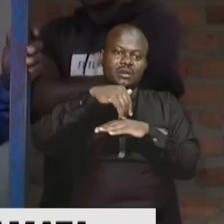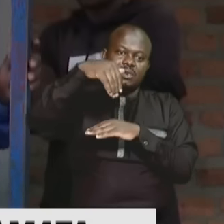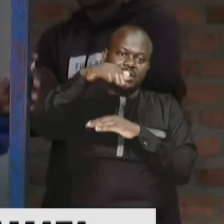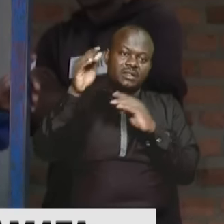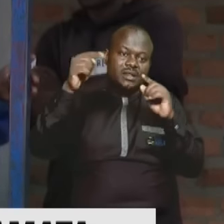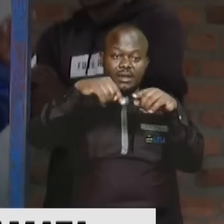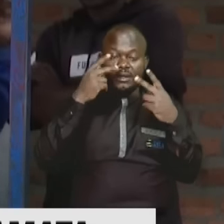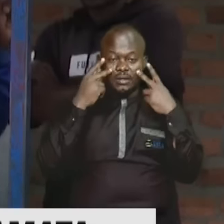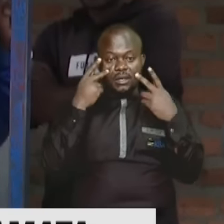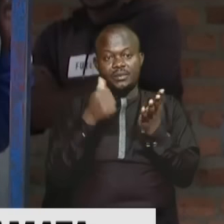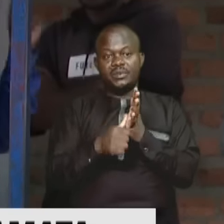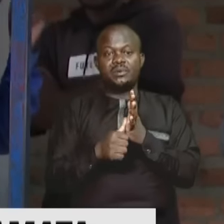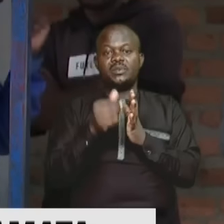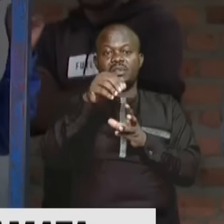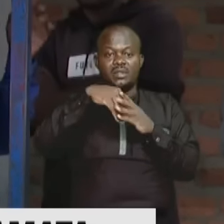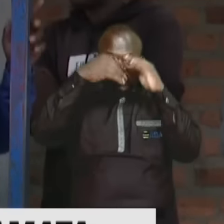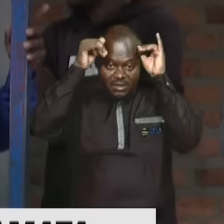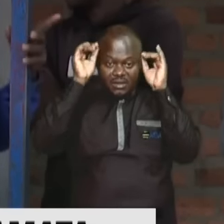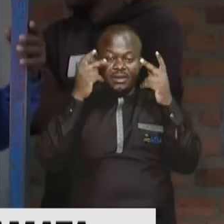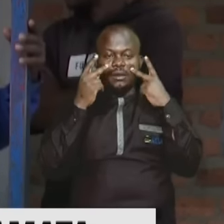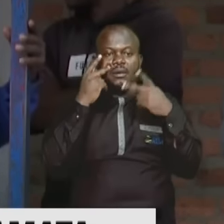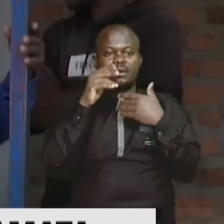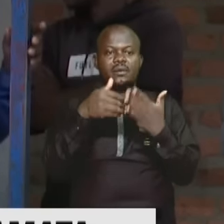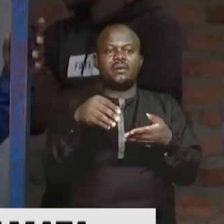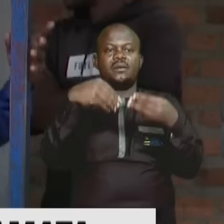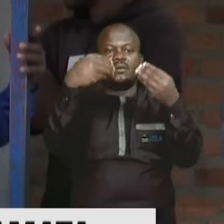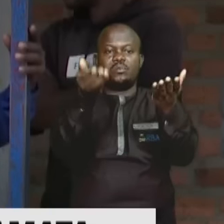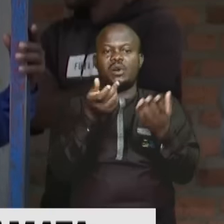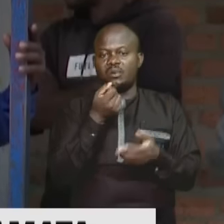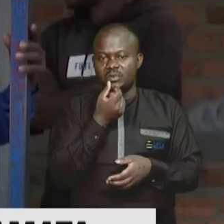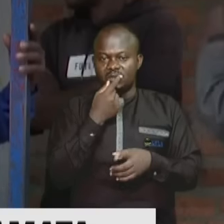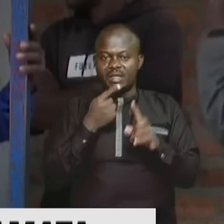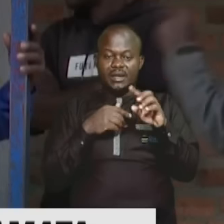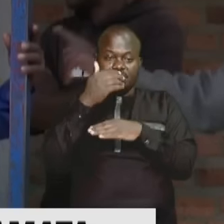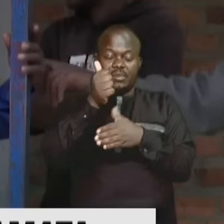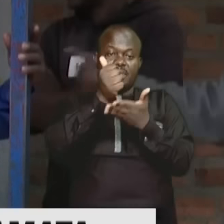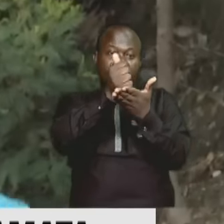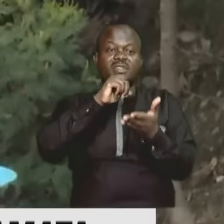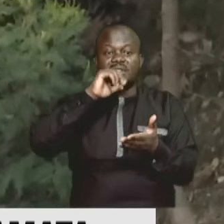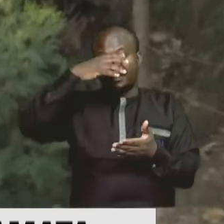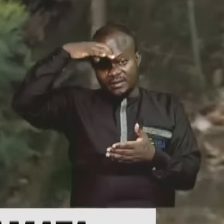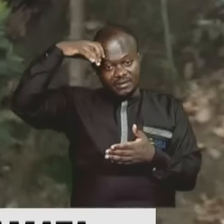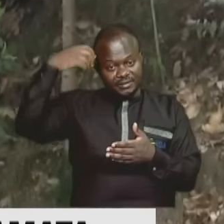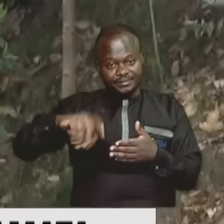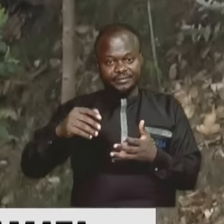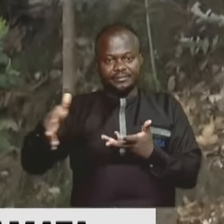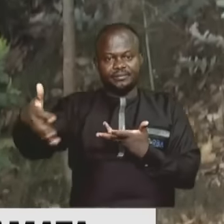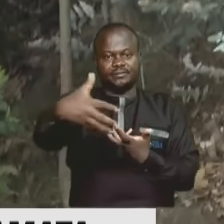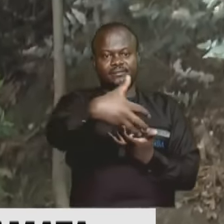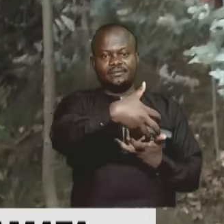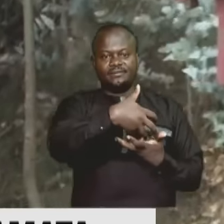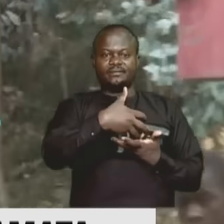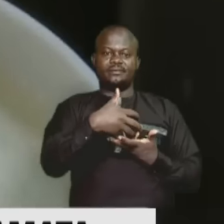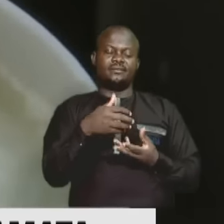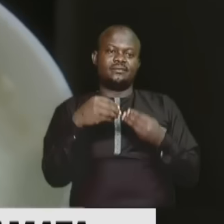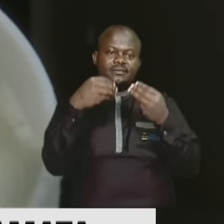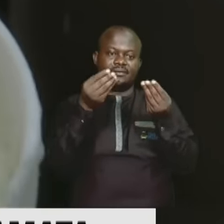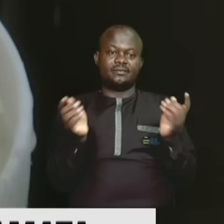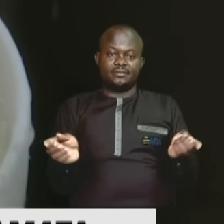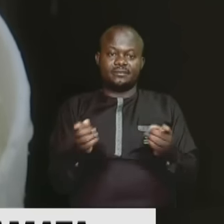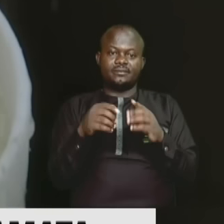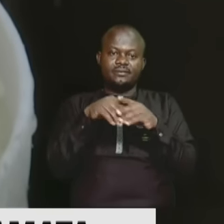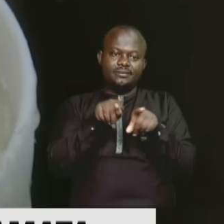akareba ikibazo kiri ku iyo nka, yabona ari ifumbi bakaguha umuti bakagufasha bitakugoye. Amakusanyirizo yegerejwe aborozi